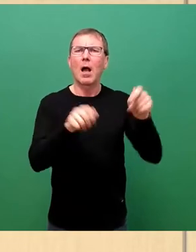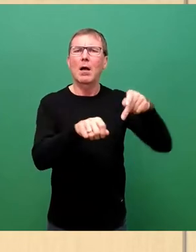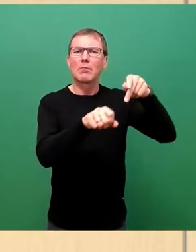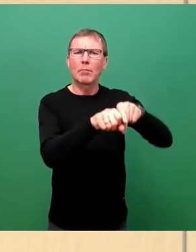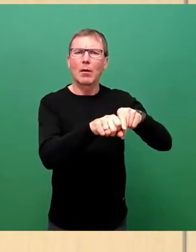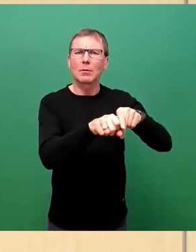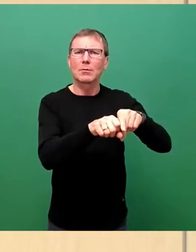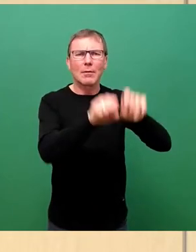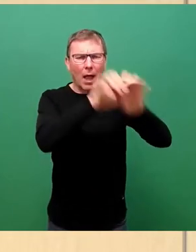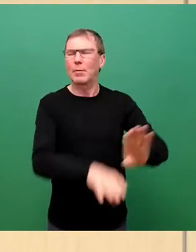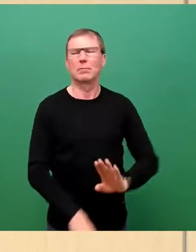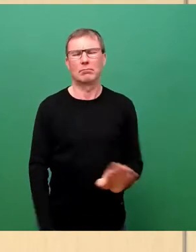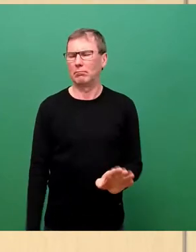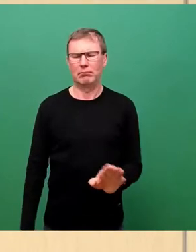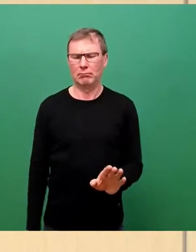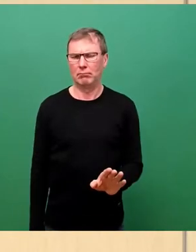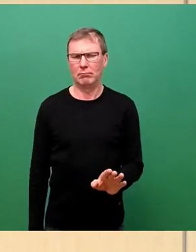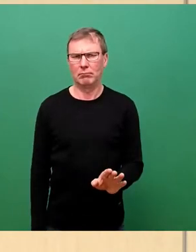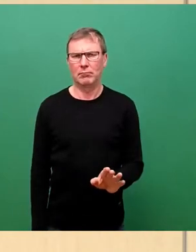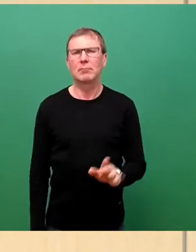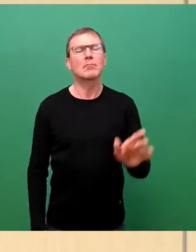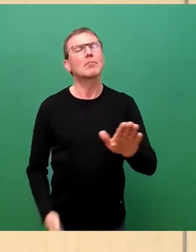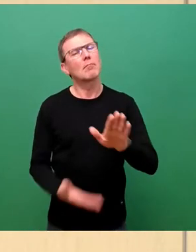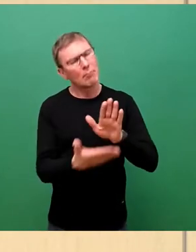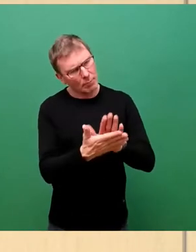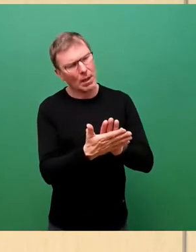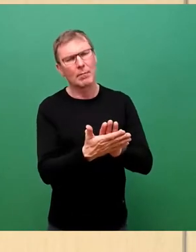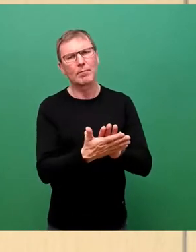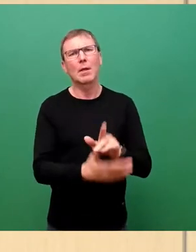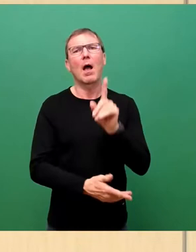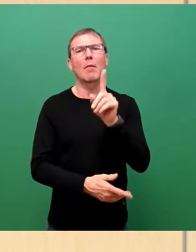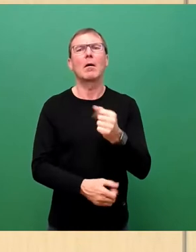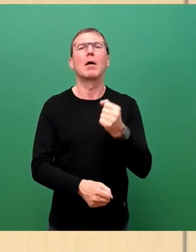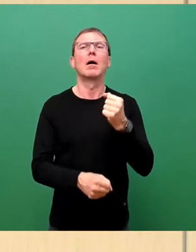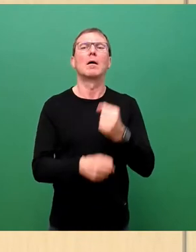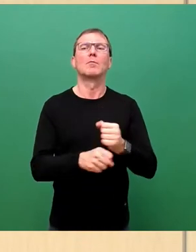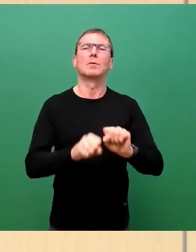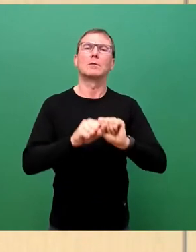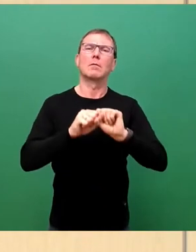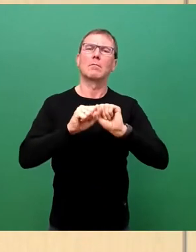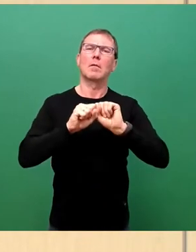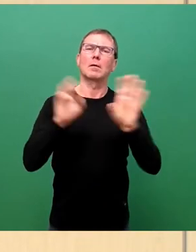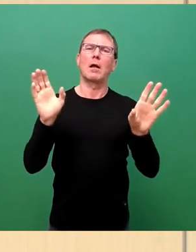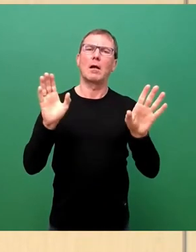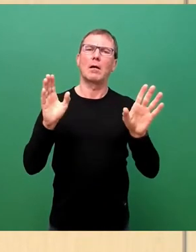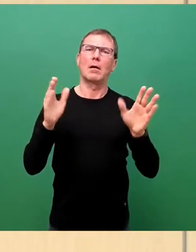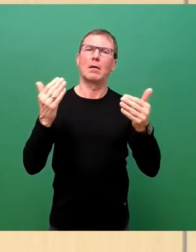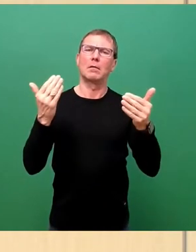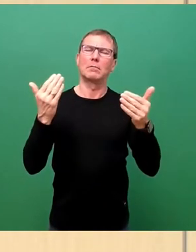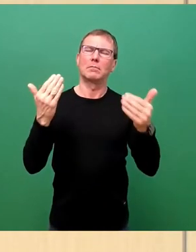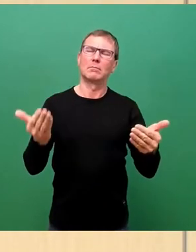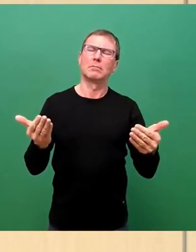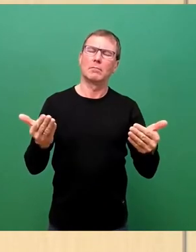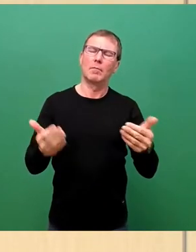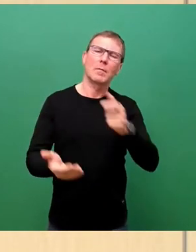canceln, wie auch immer, sondern sie beizubehalten. Aber es muss natürlich auch sein, dass die